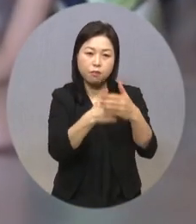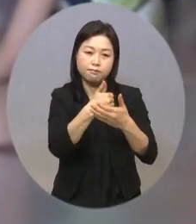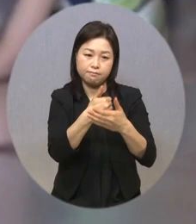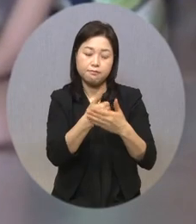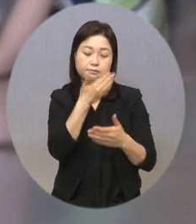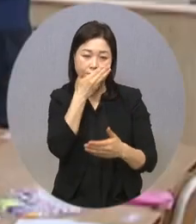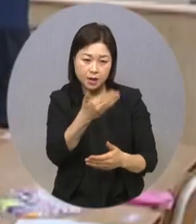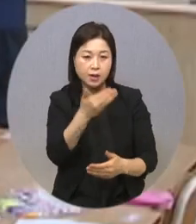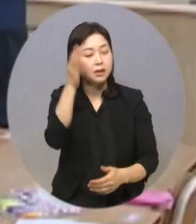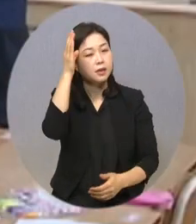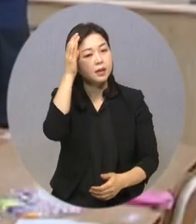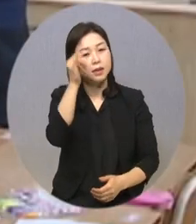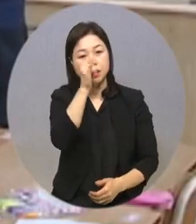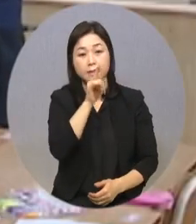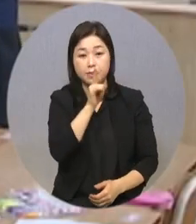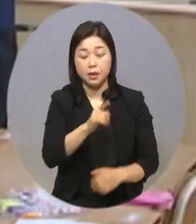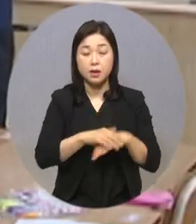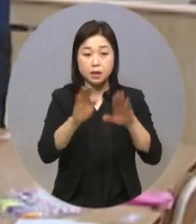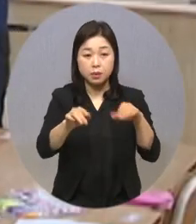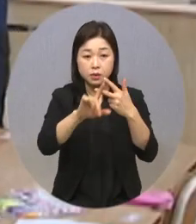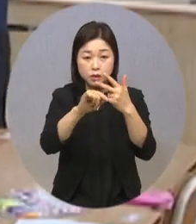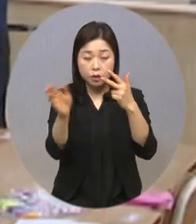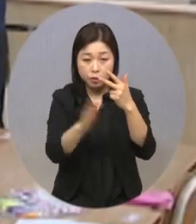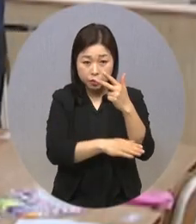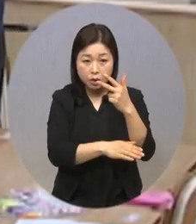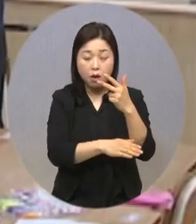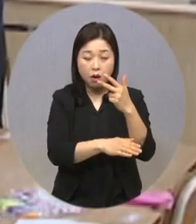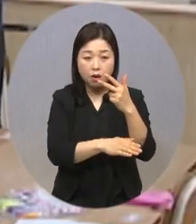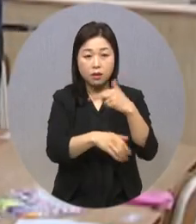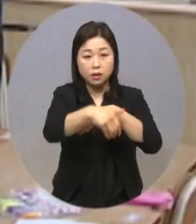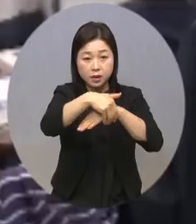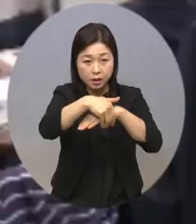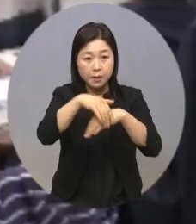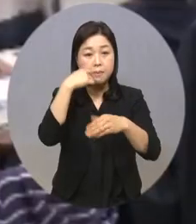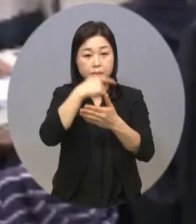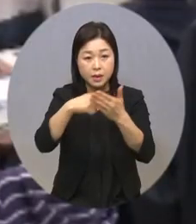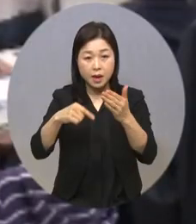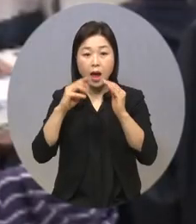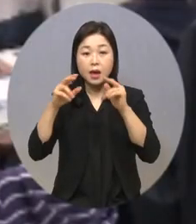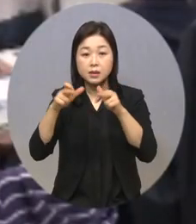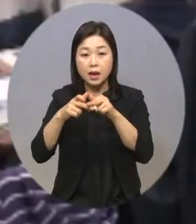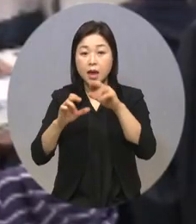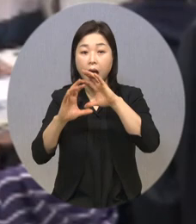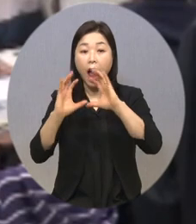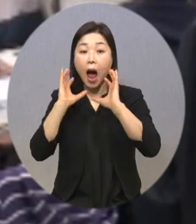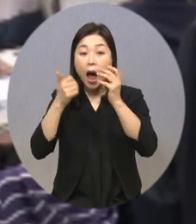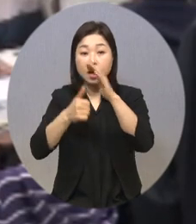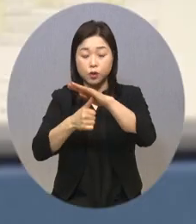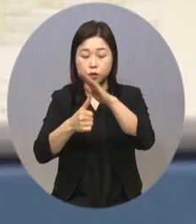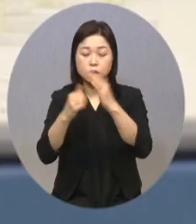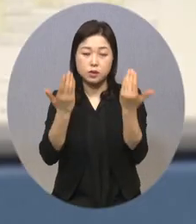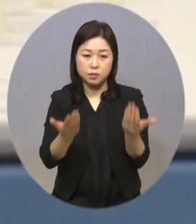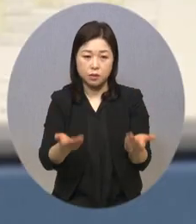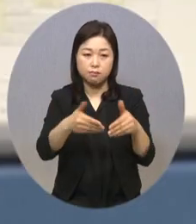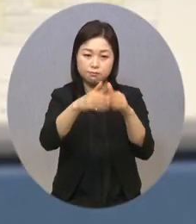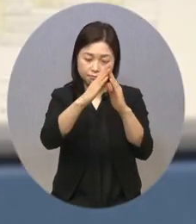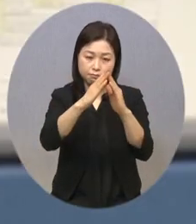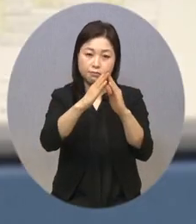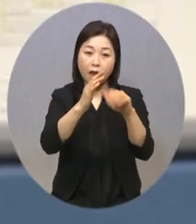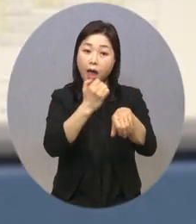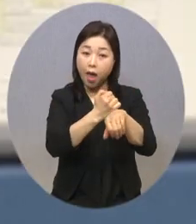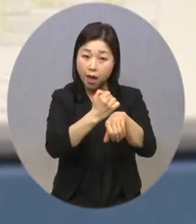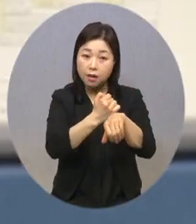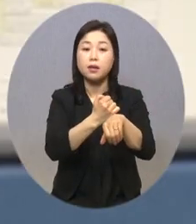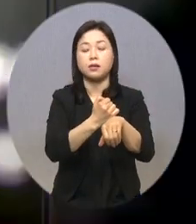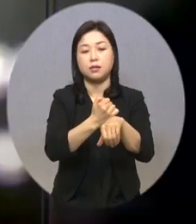것으로 기대한다며 오는 7월부터 예정된 피해 장애아동쉼터의 설치가 원활히 이뤄져 피해 아동들이 정서적